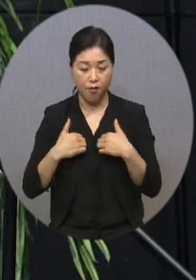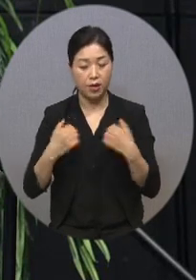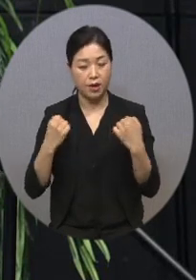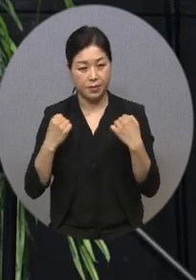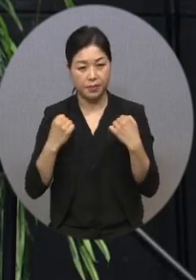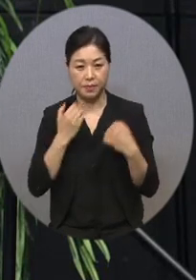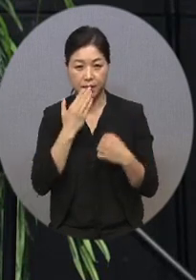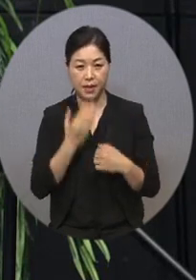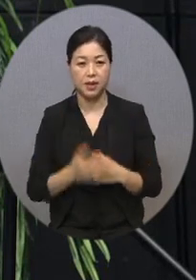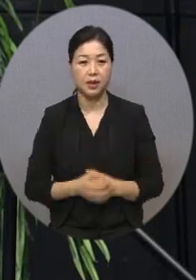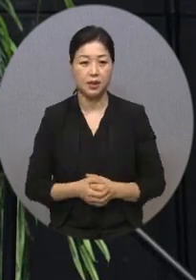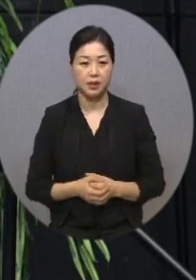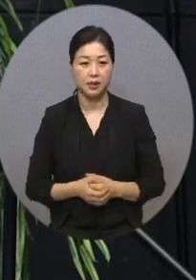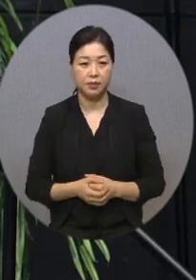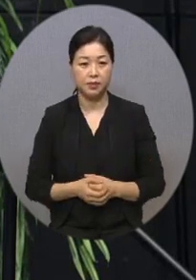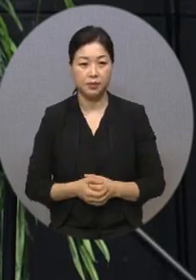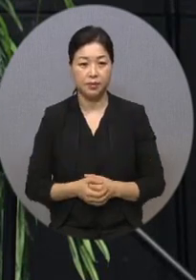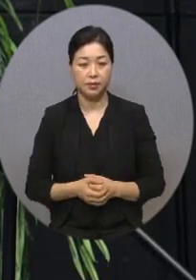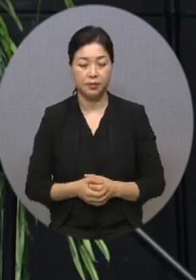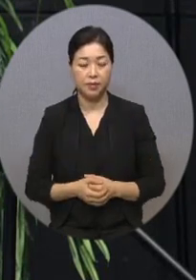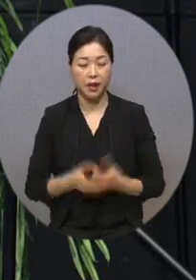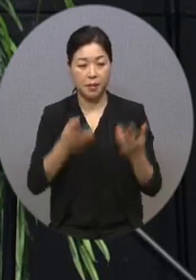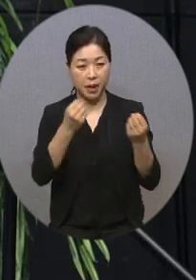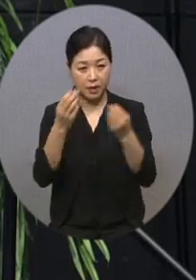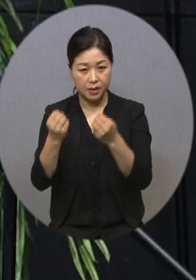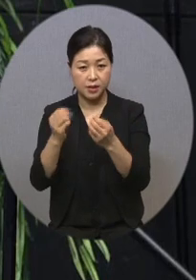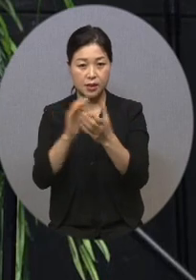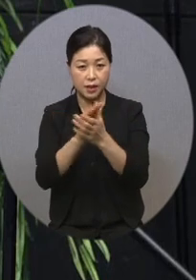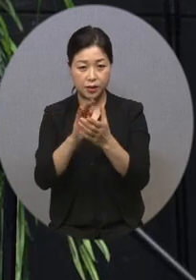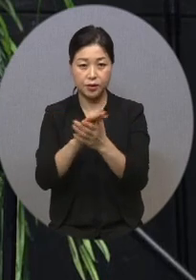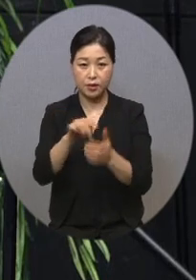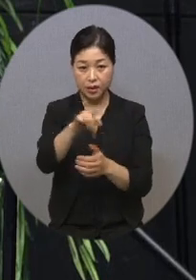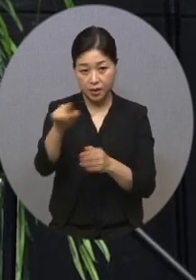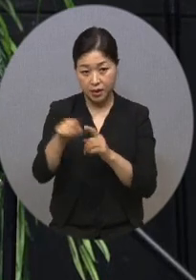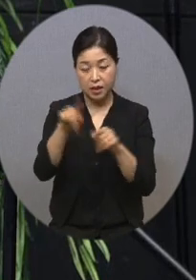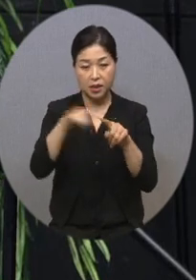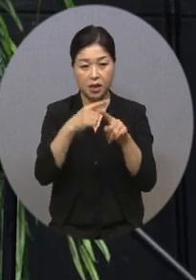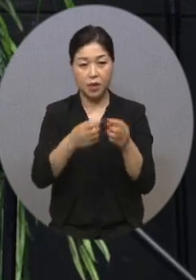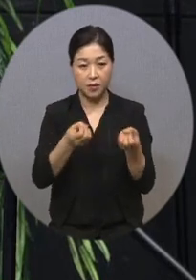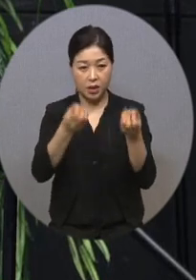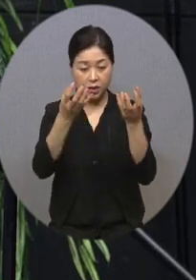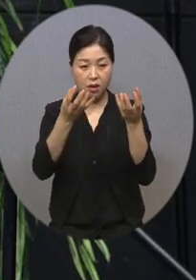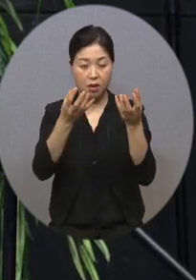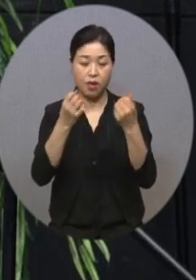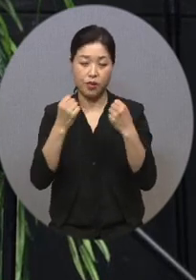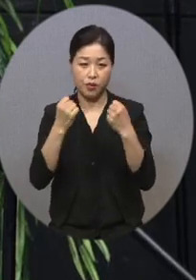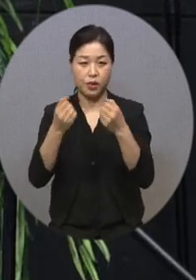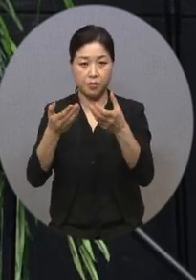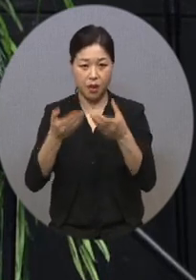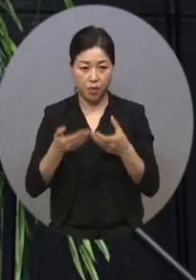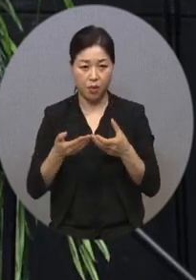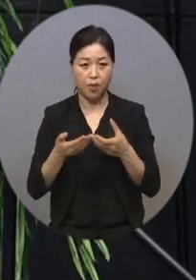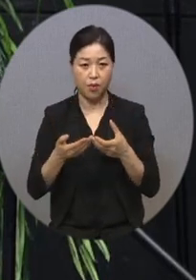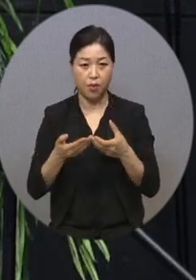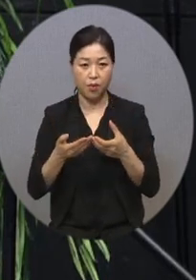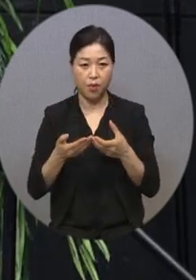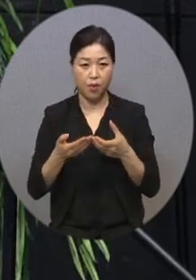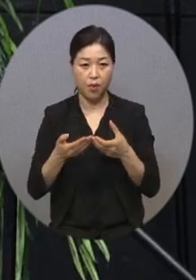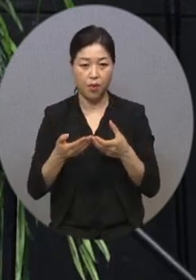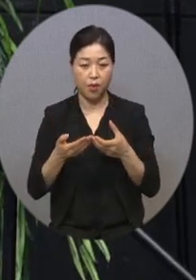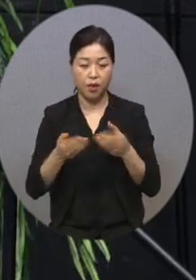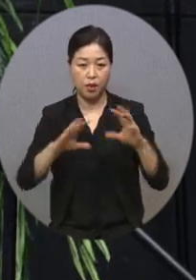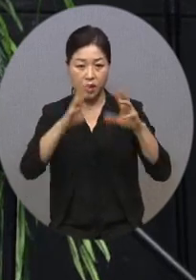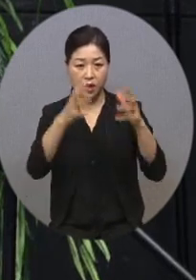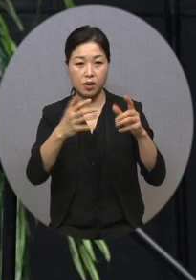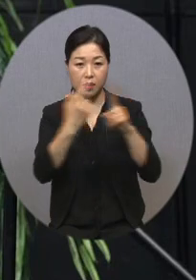됩니다. 모쪼록 많은 친구들이 이 대회에 통해서 용기를 얻고 세상을